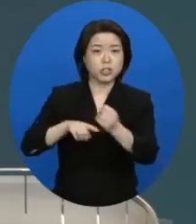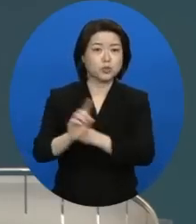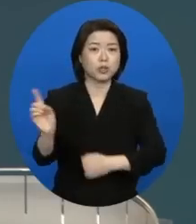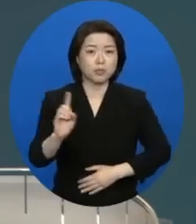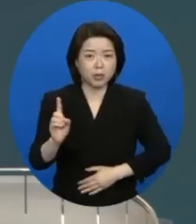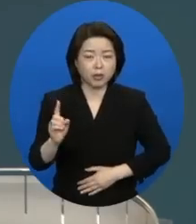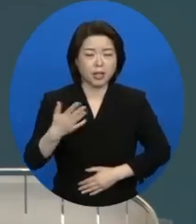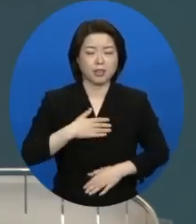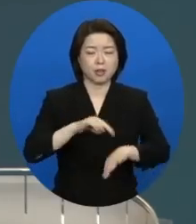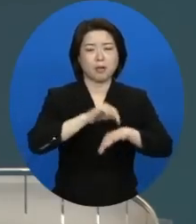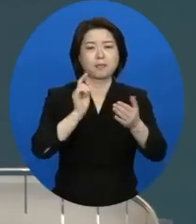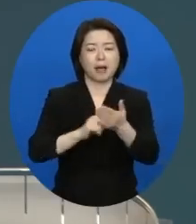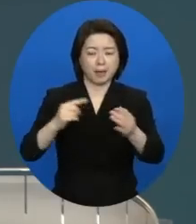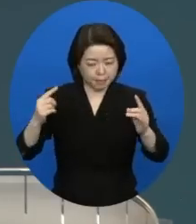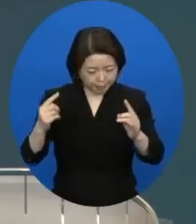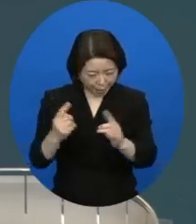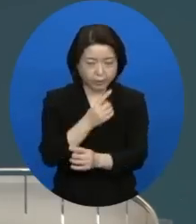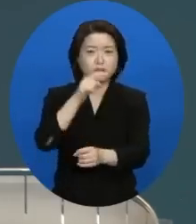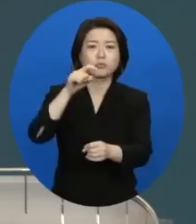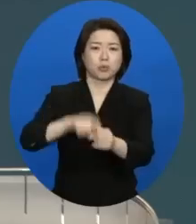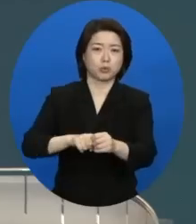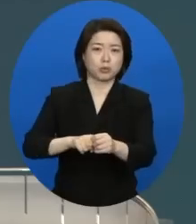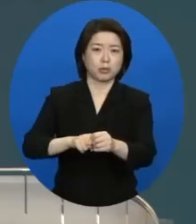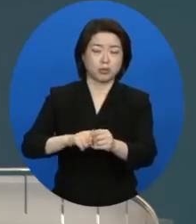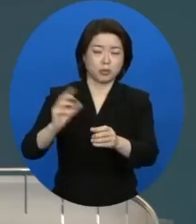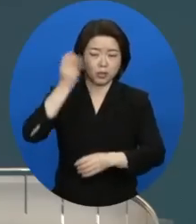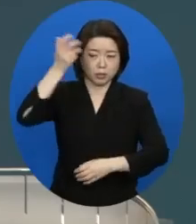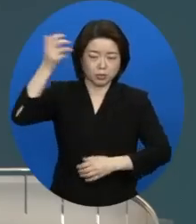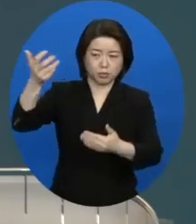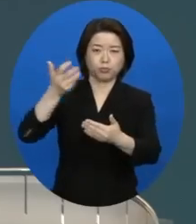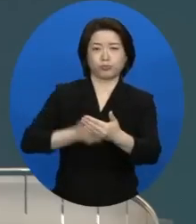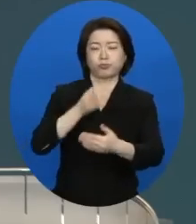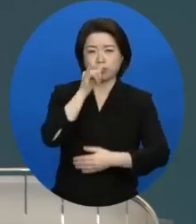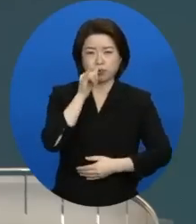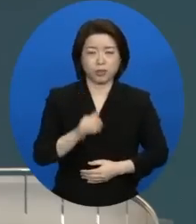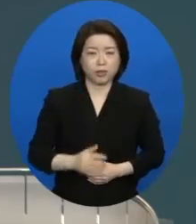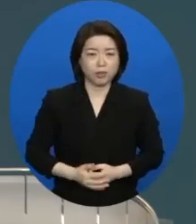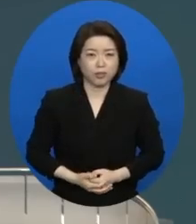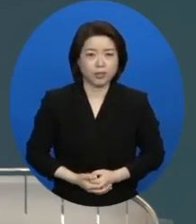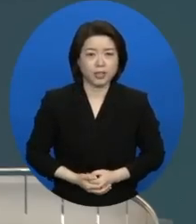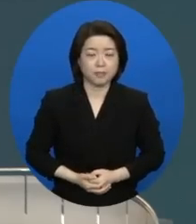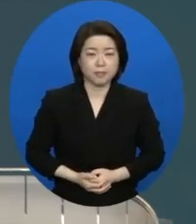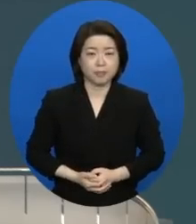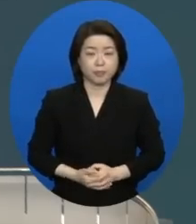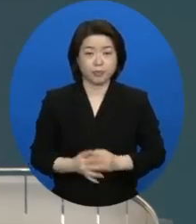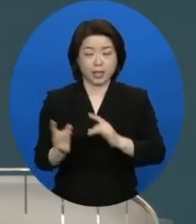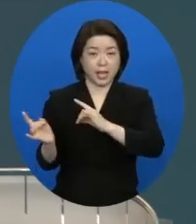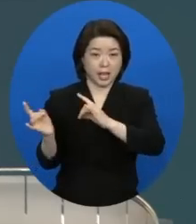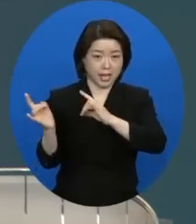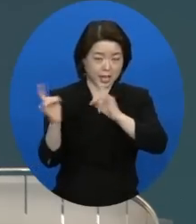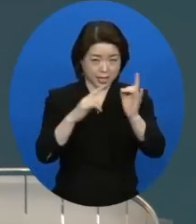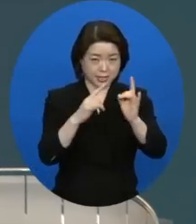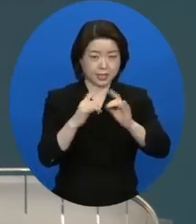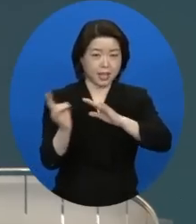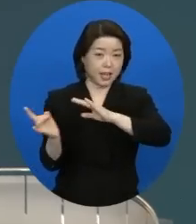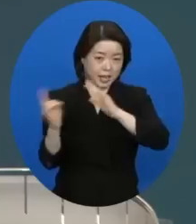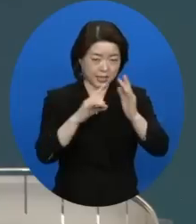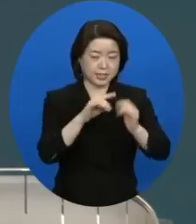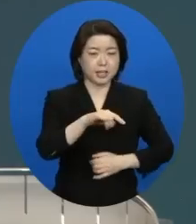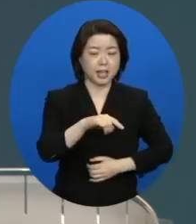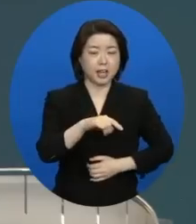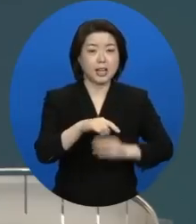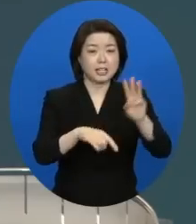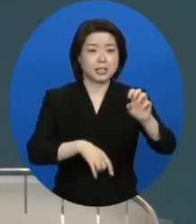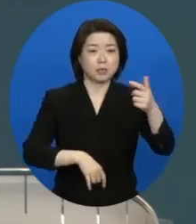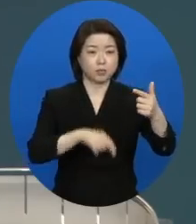우리 마음을 바꾸시려고 성령을 주셨다고 하셨어요. 에스겔서 36장